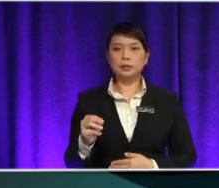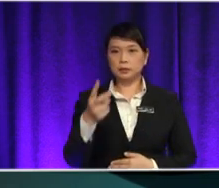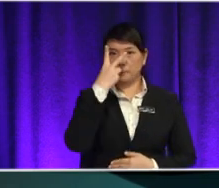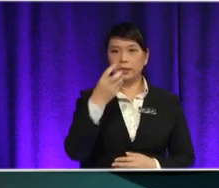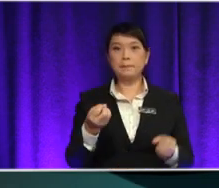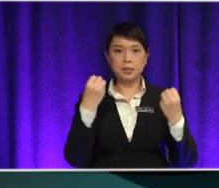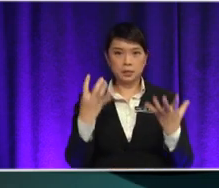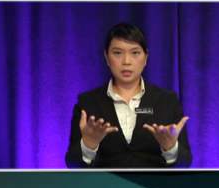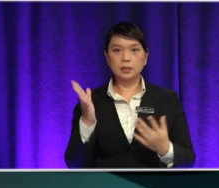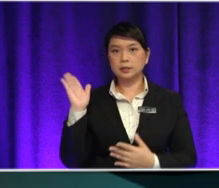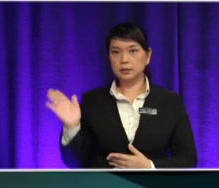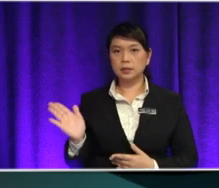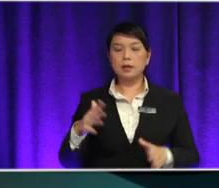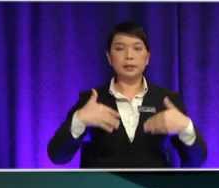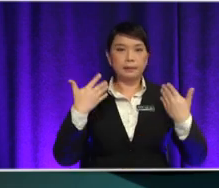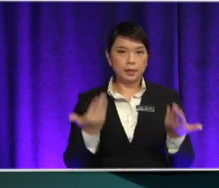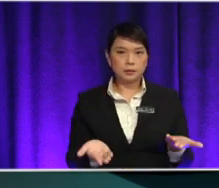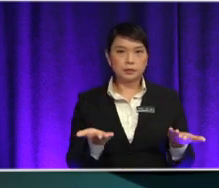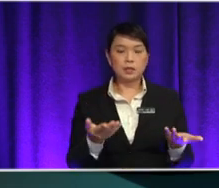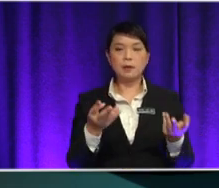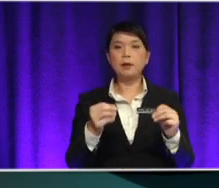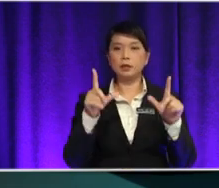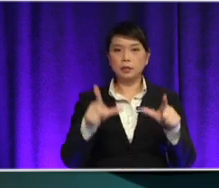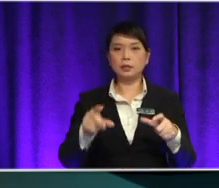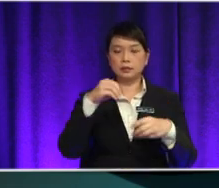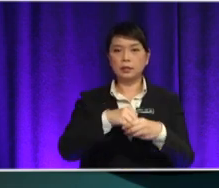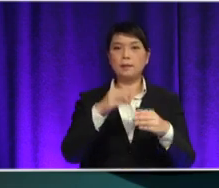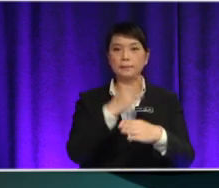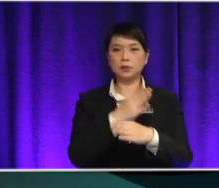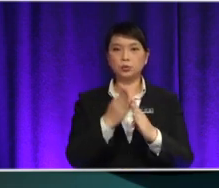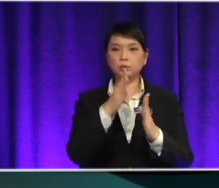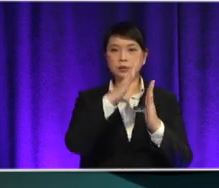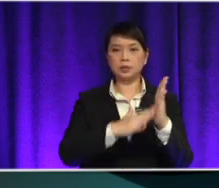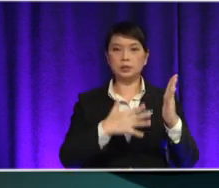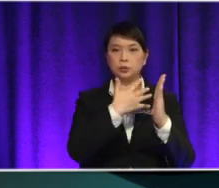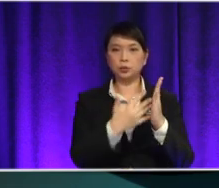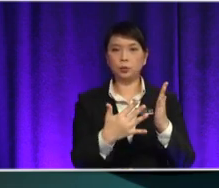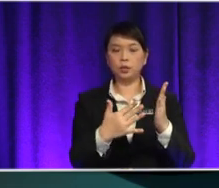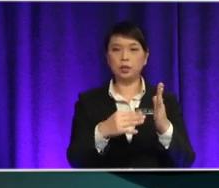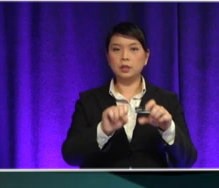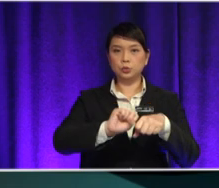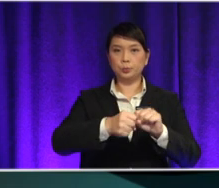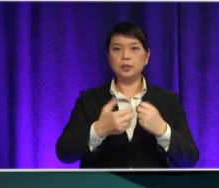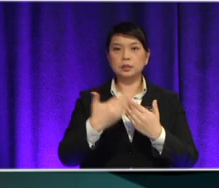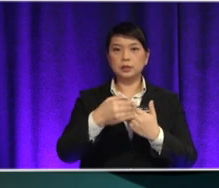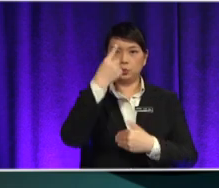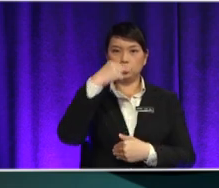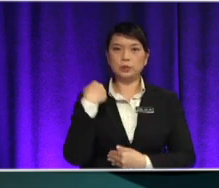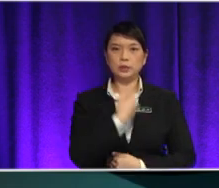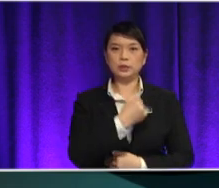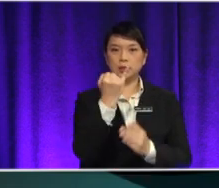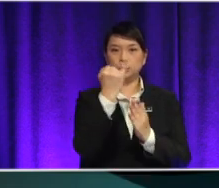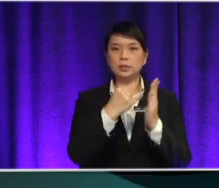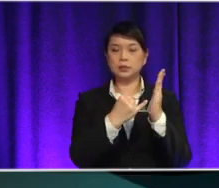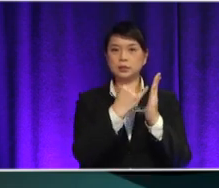ini nak ditafsirkan dalam bentuk jadual supaya mudah untuk kita bina graf? Baik. Ini langkah pertama